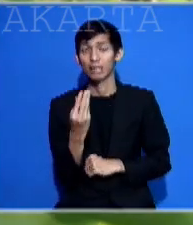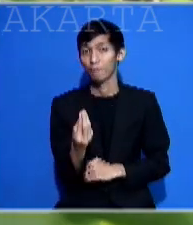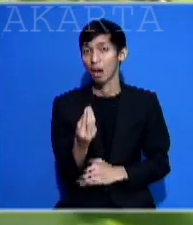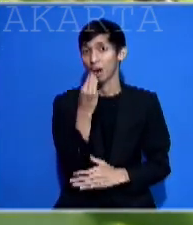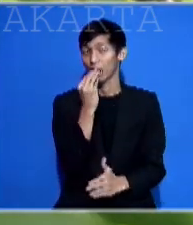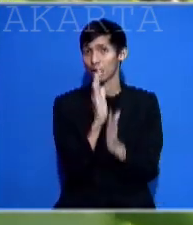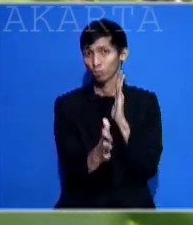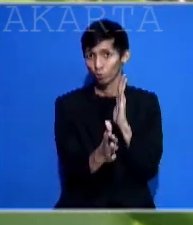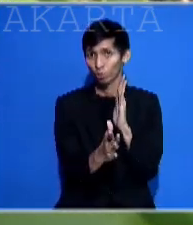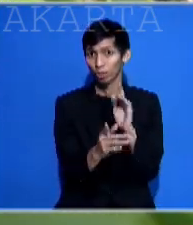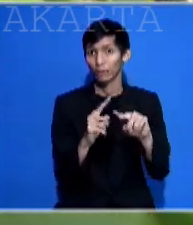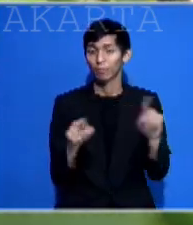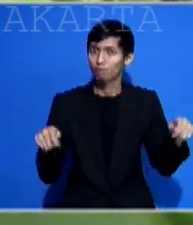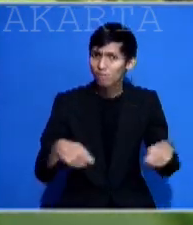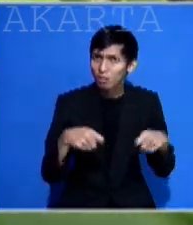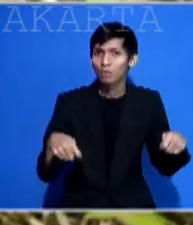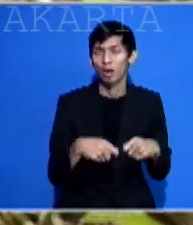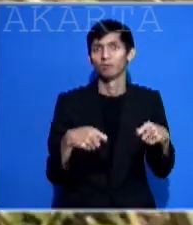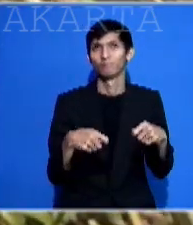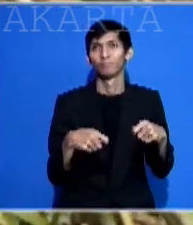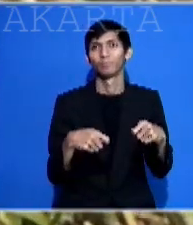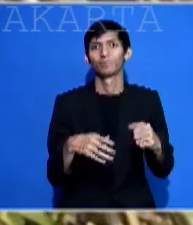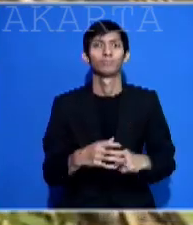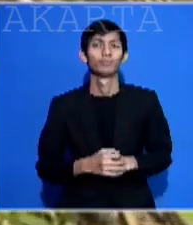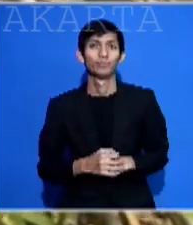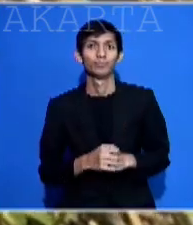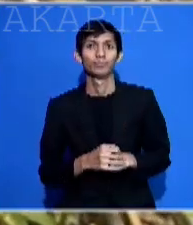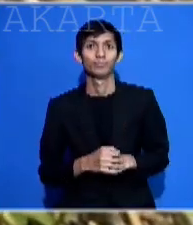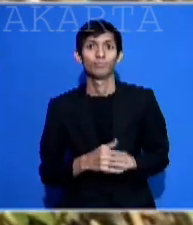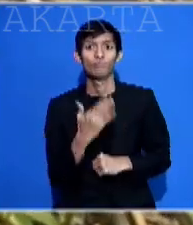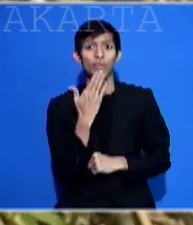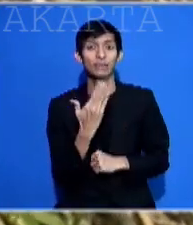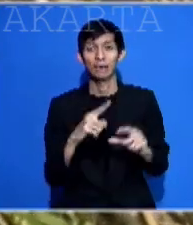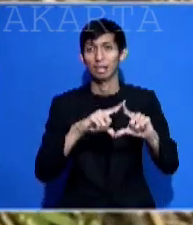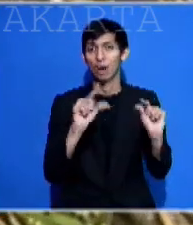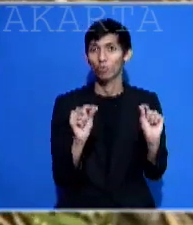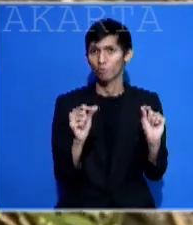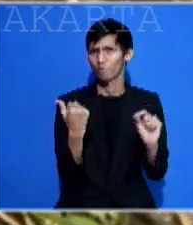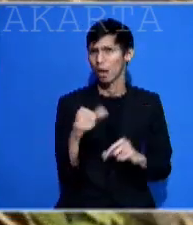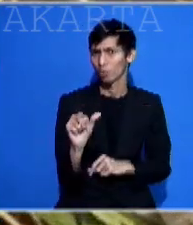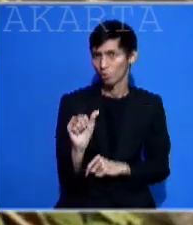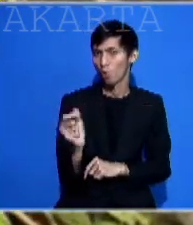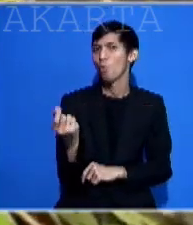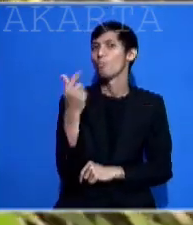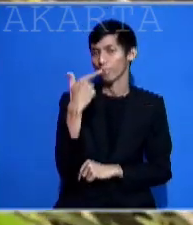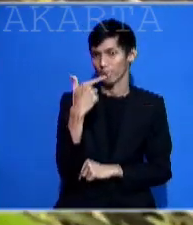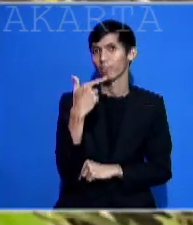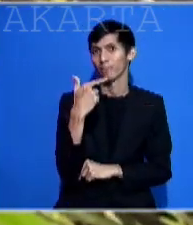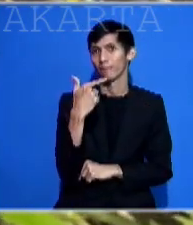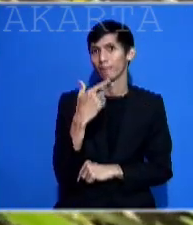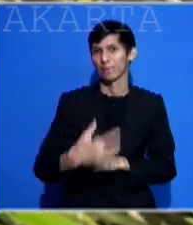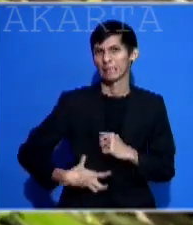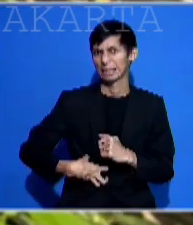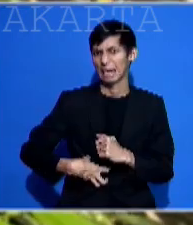dipun kelan. Kathah ugi ingkang mupangataken ron gingseng jawi menika ing donyaning pangusaha dan kadosta sesakit mah,